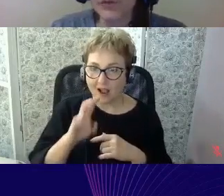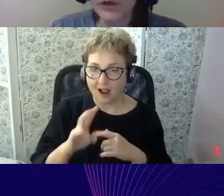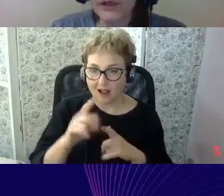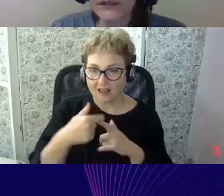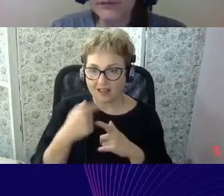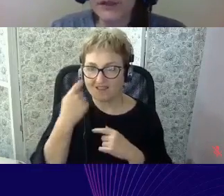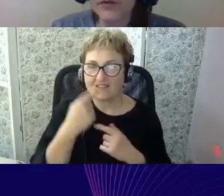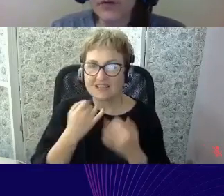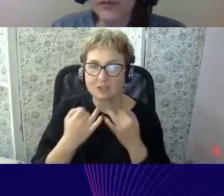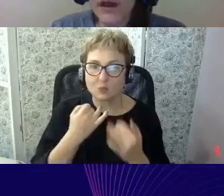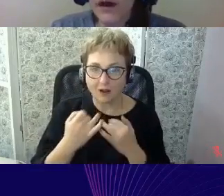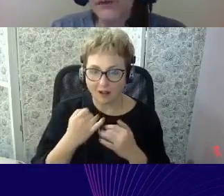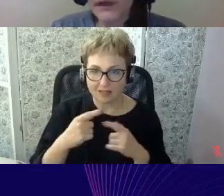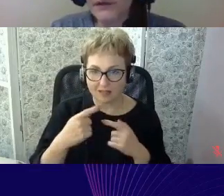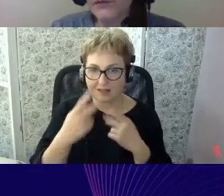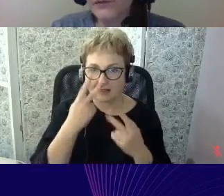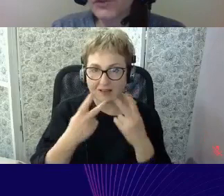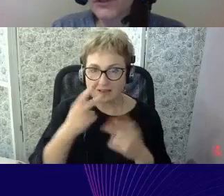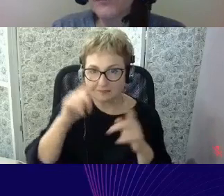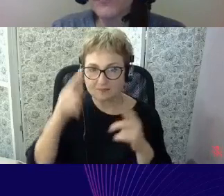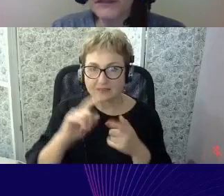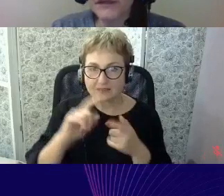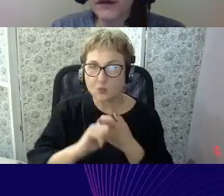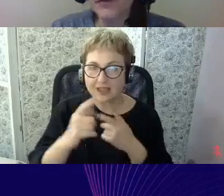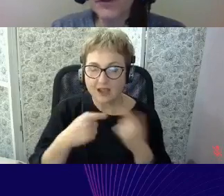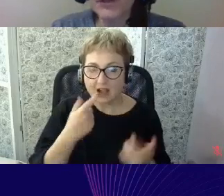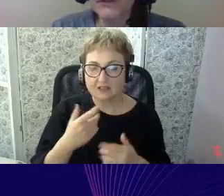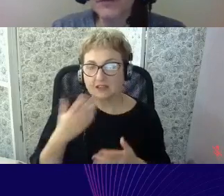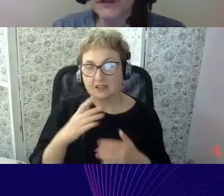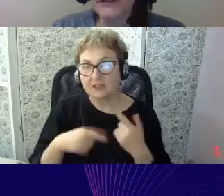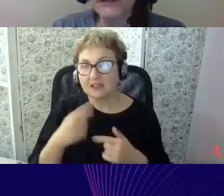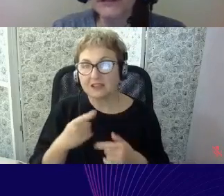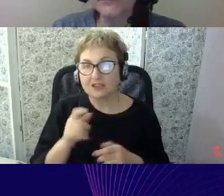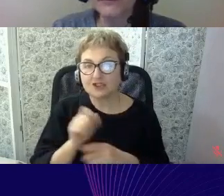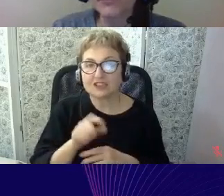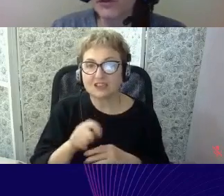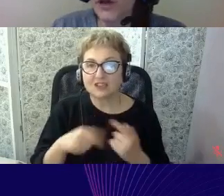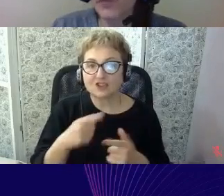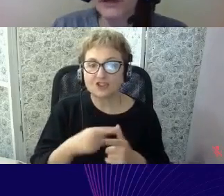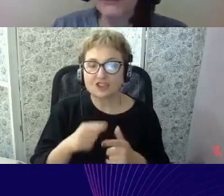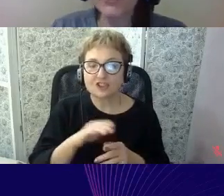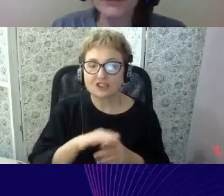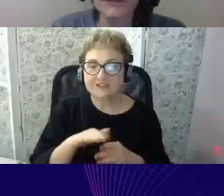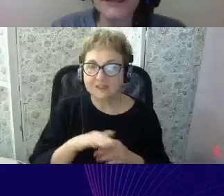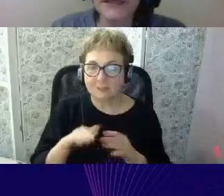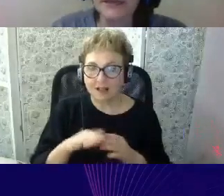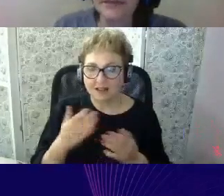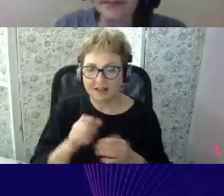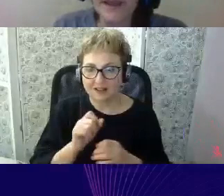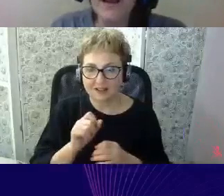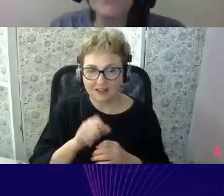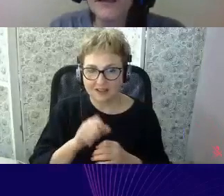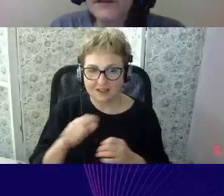визуальной коммуникацией с педагогом, а в некотором случае без таковой через выполнение соответствующих практических